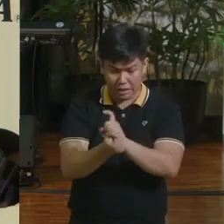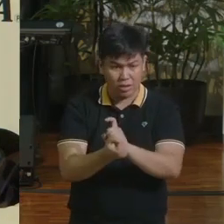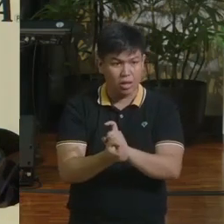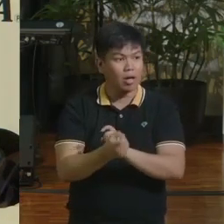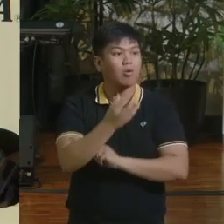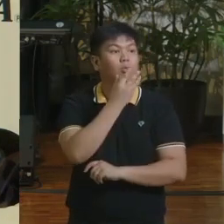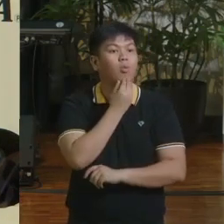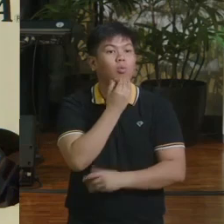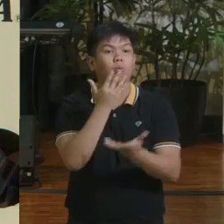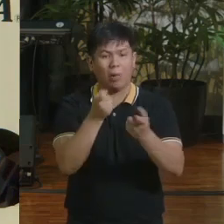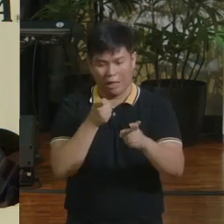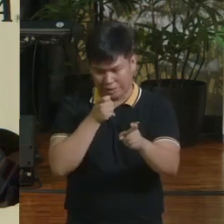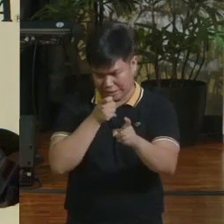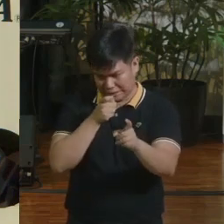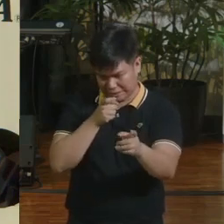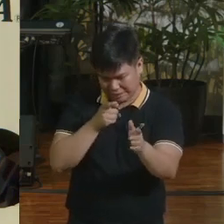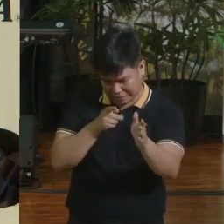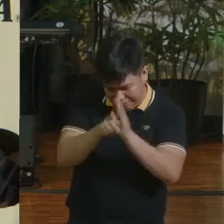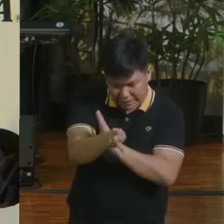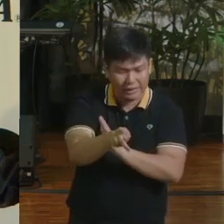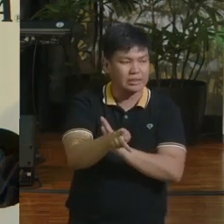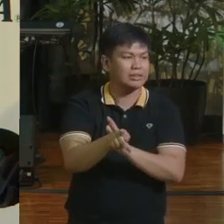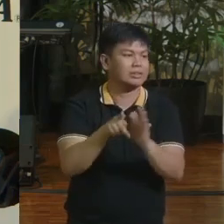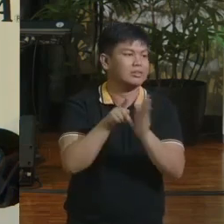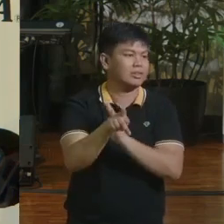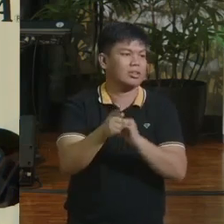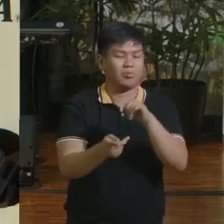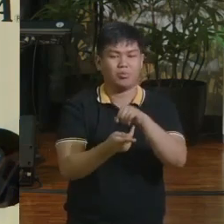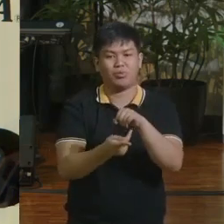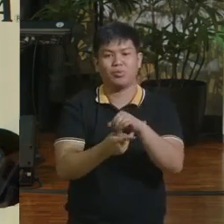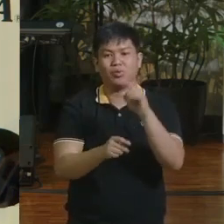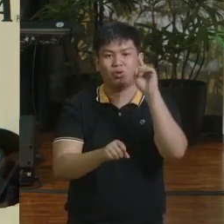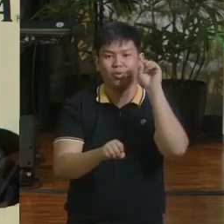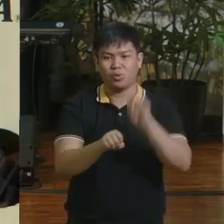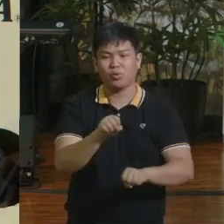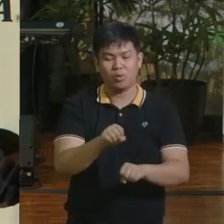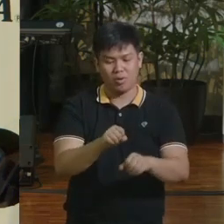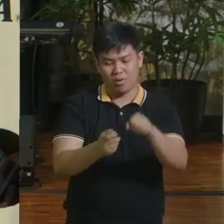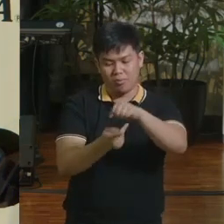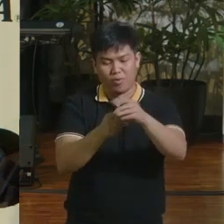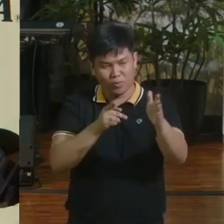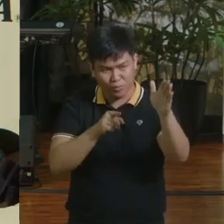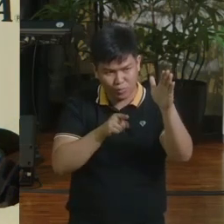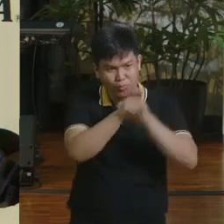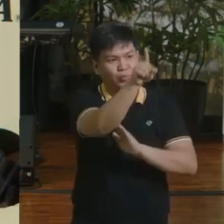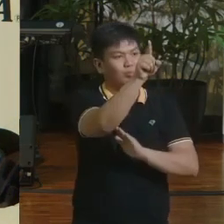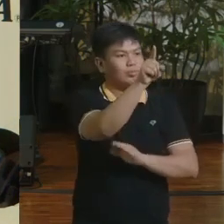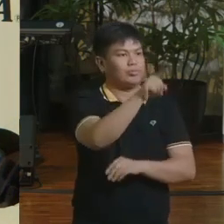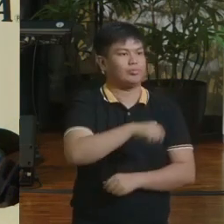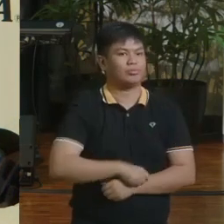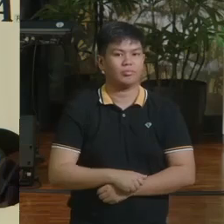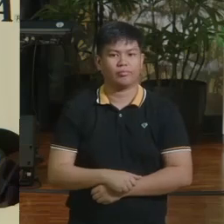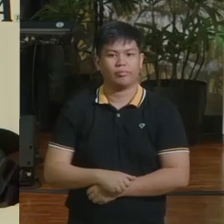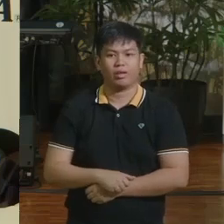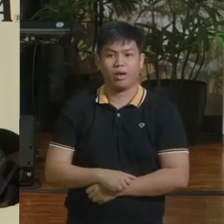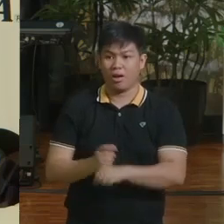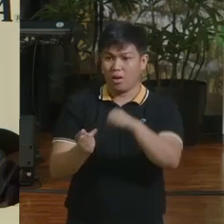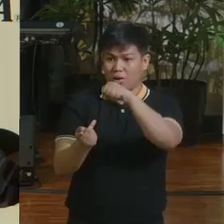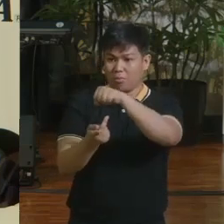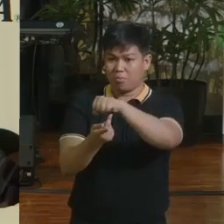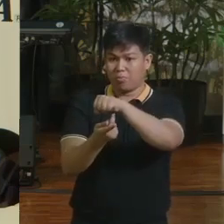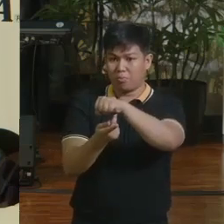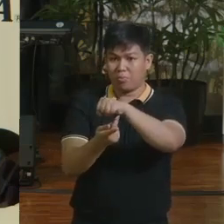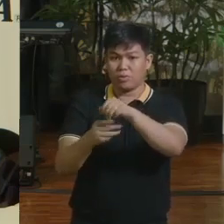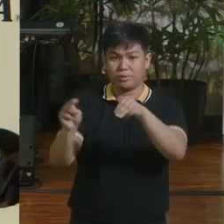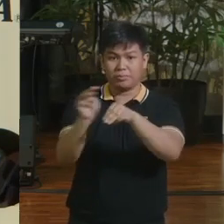siya sa Syria at Cilicia. Ang ministeryo ni Pablo ay galing sa Diyos mula